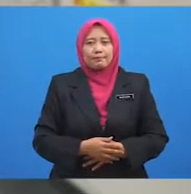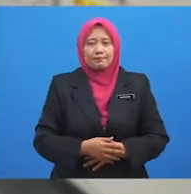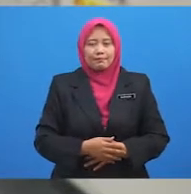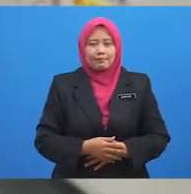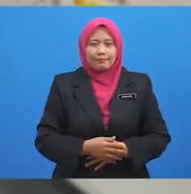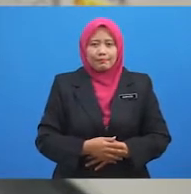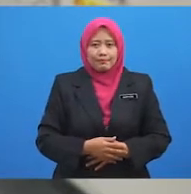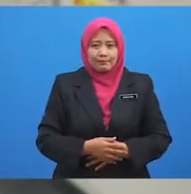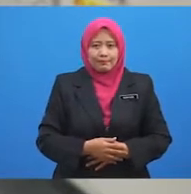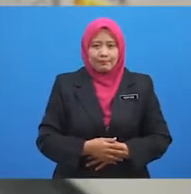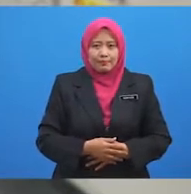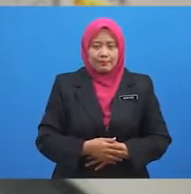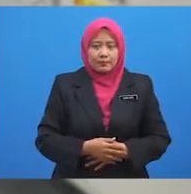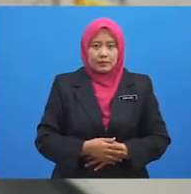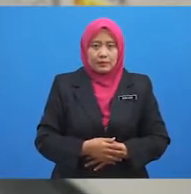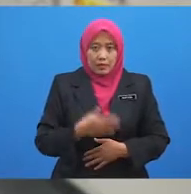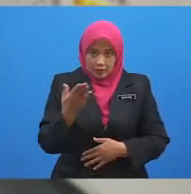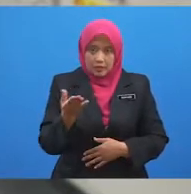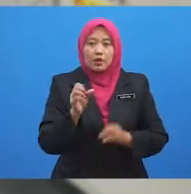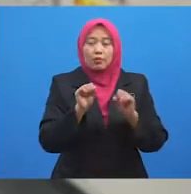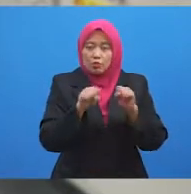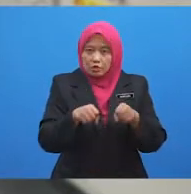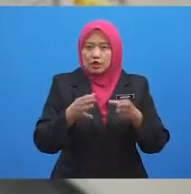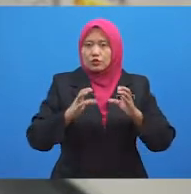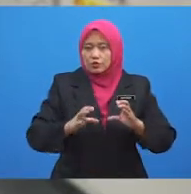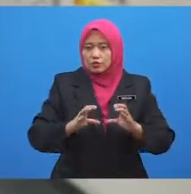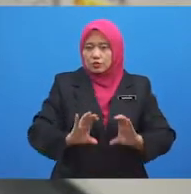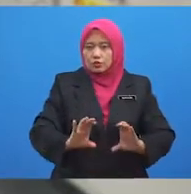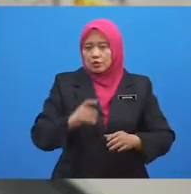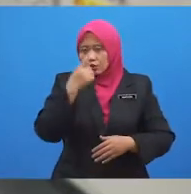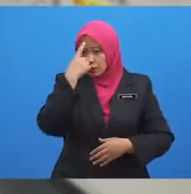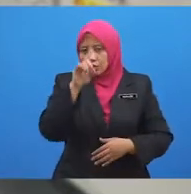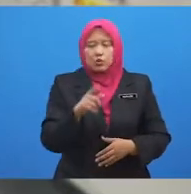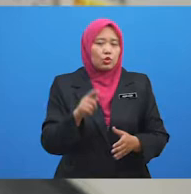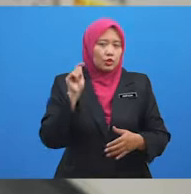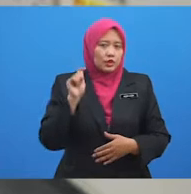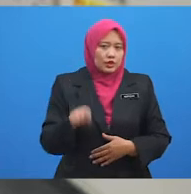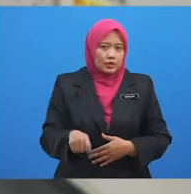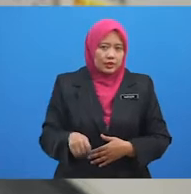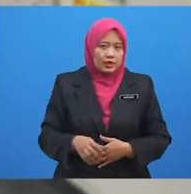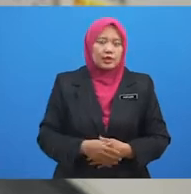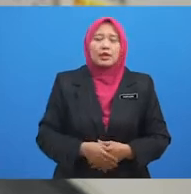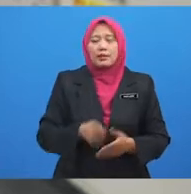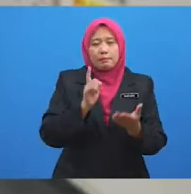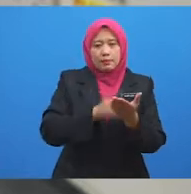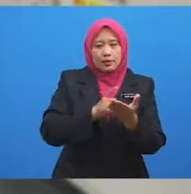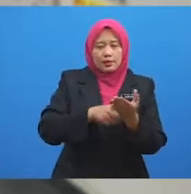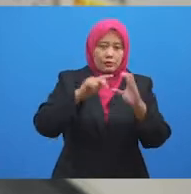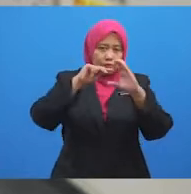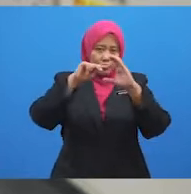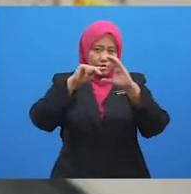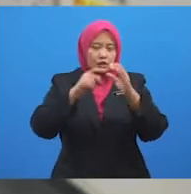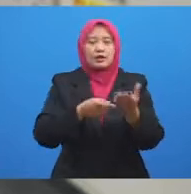Seronokkan aktiviti ini? Anda boleh cuba menentukan bilangan proton, bilangan